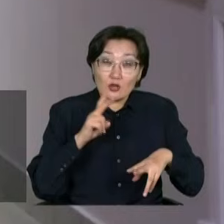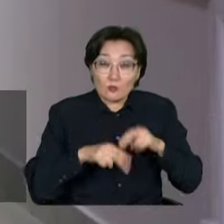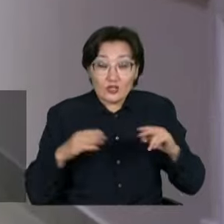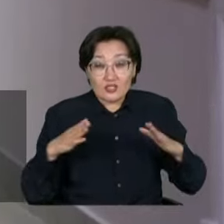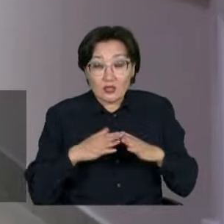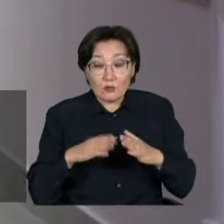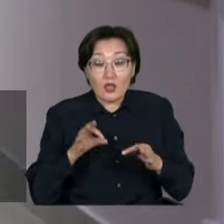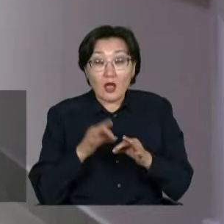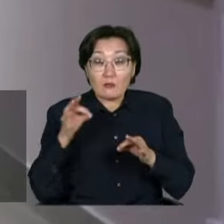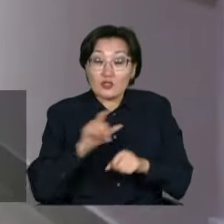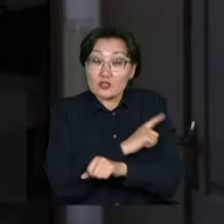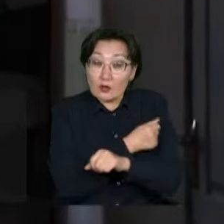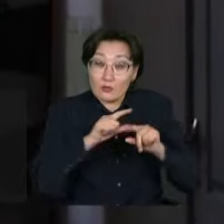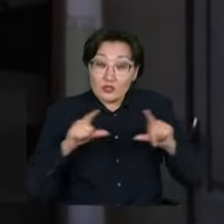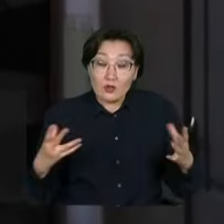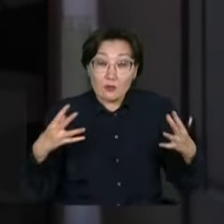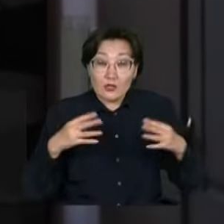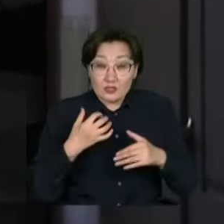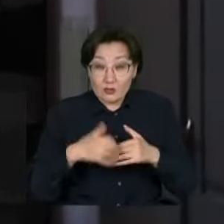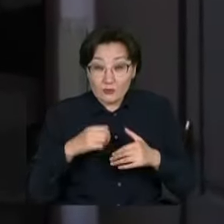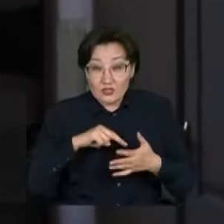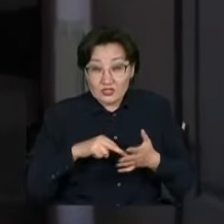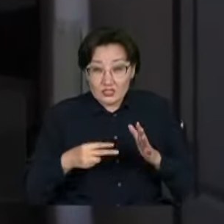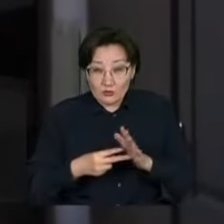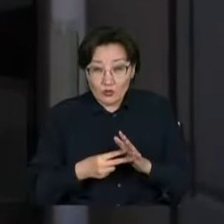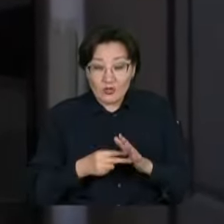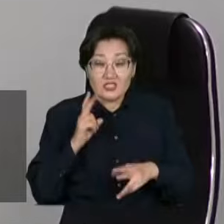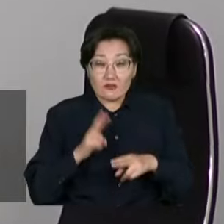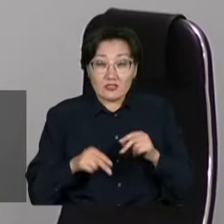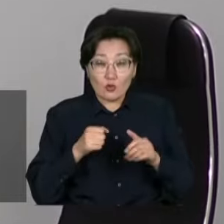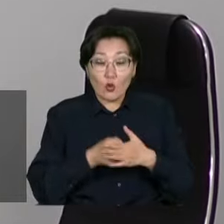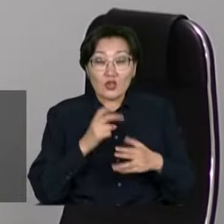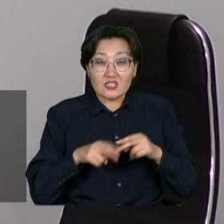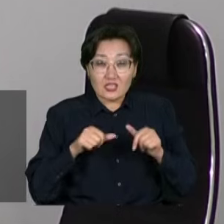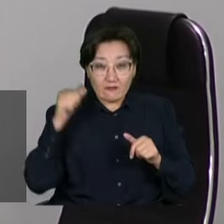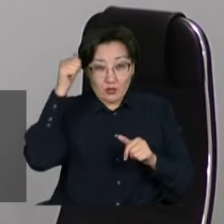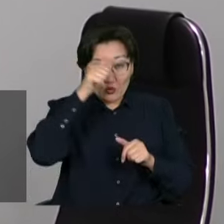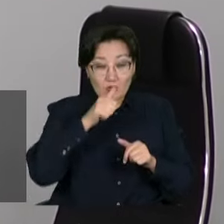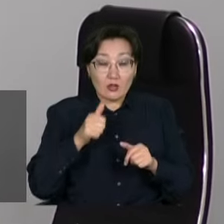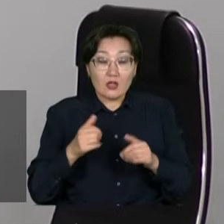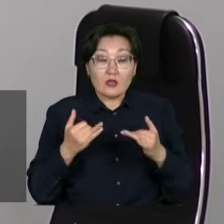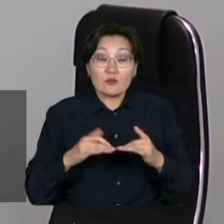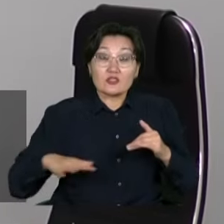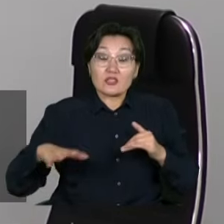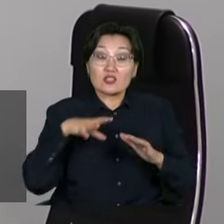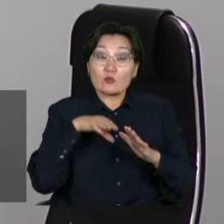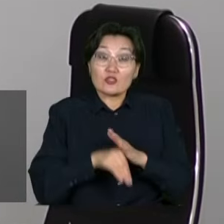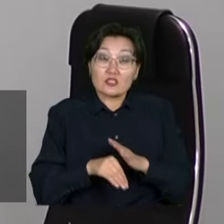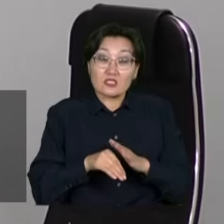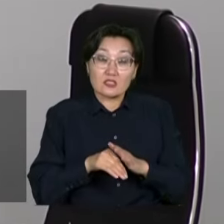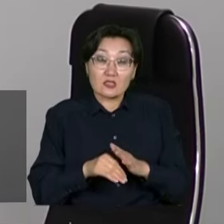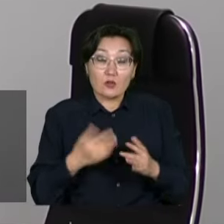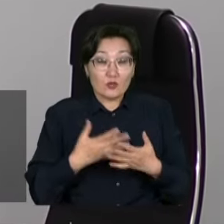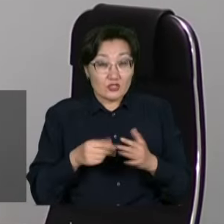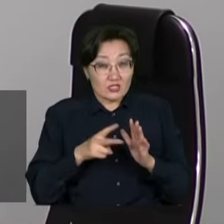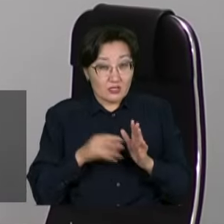областной многопрофильной больницы. Ее возведение планируют завершить до конца этого года. Площадь перинатального центра на сегодняшний день составляет